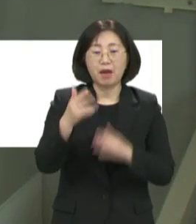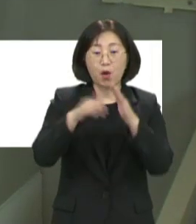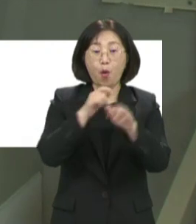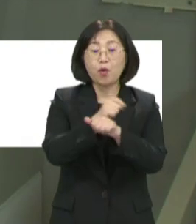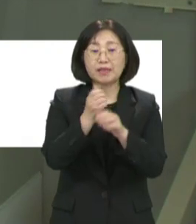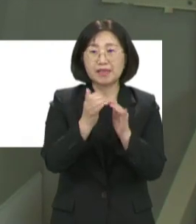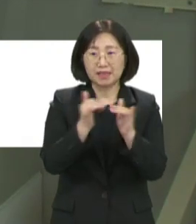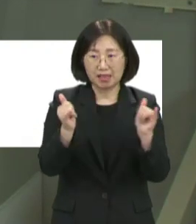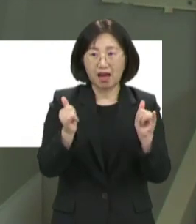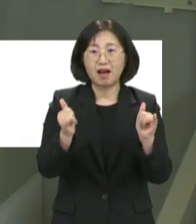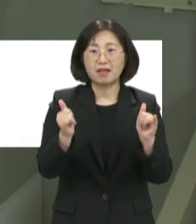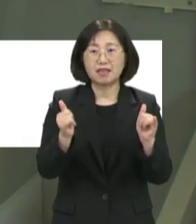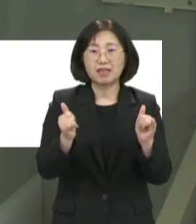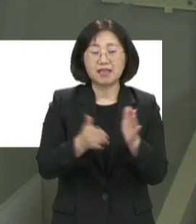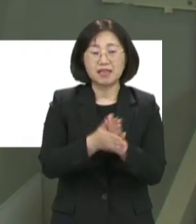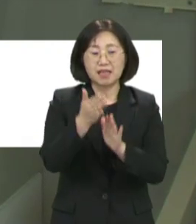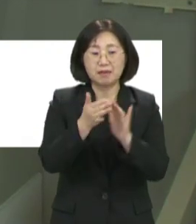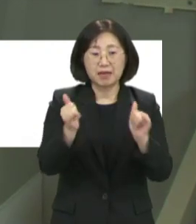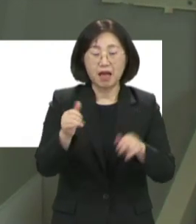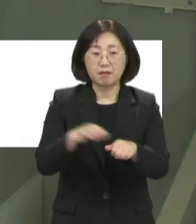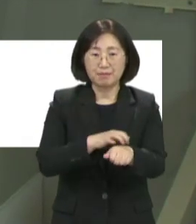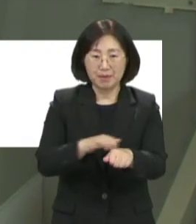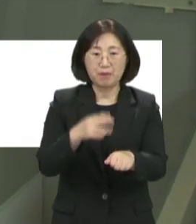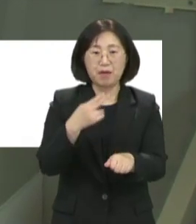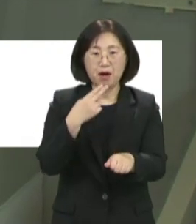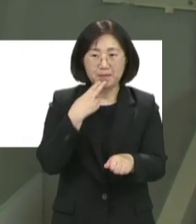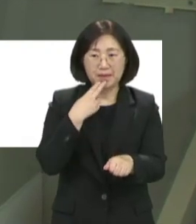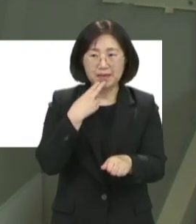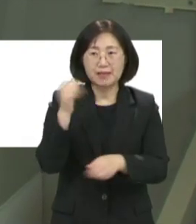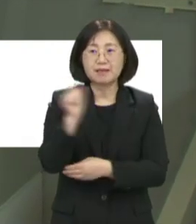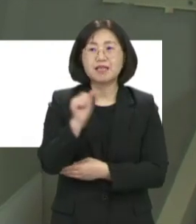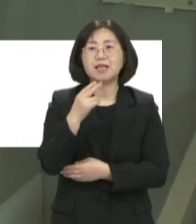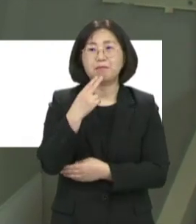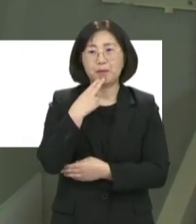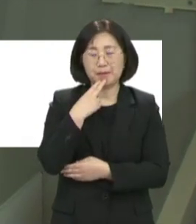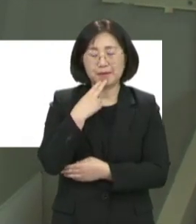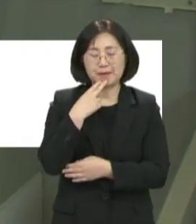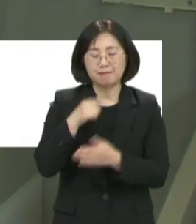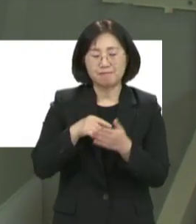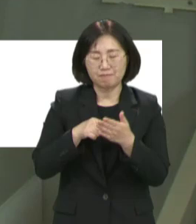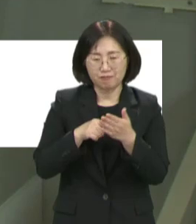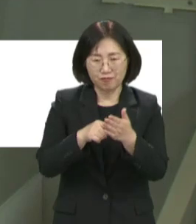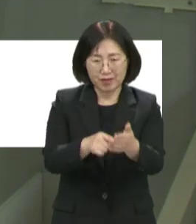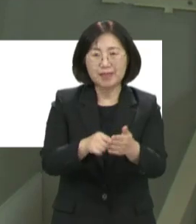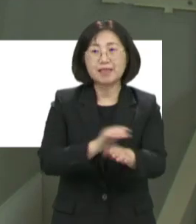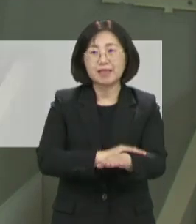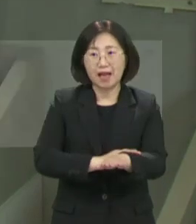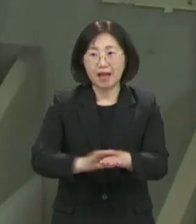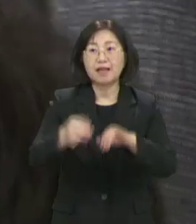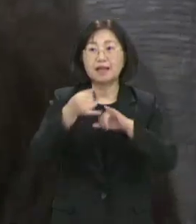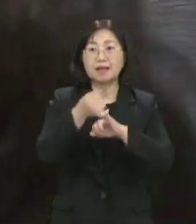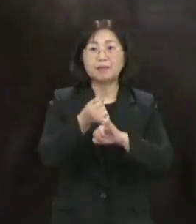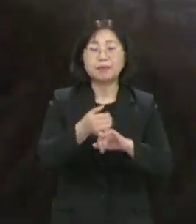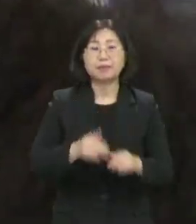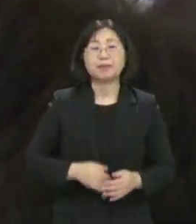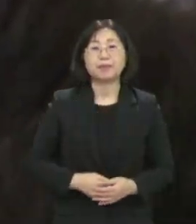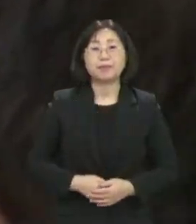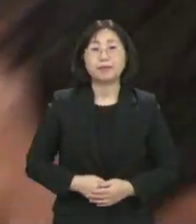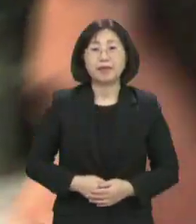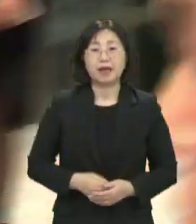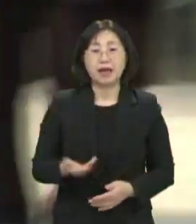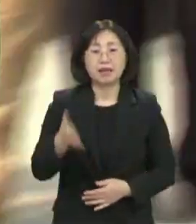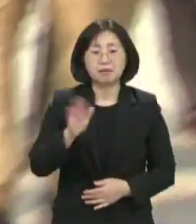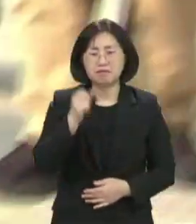아산시정이 시민의 불편이 없도록 흔들림 없이 추진해 나갈 그런 생각입니다.